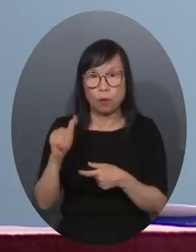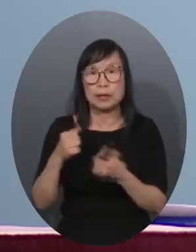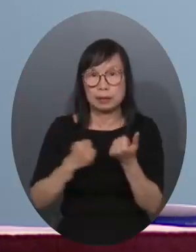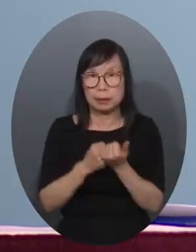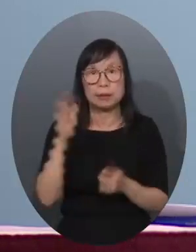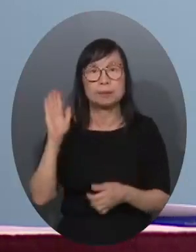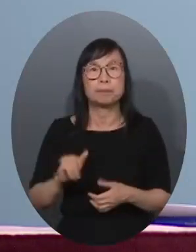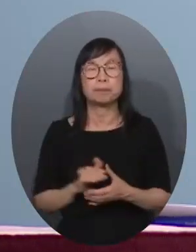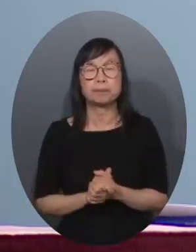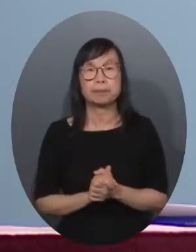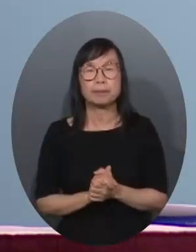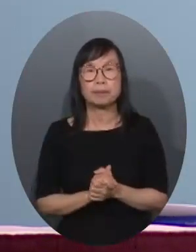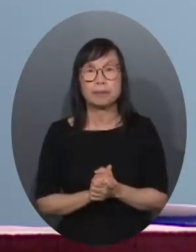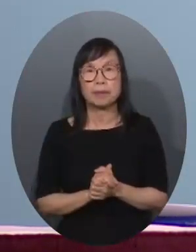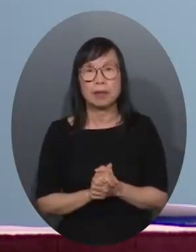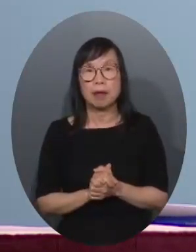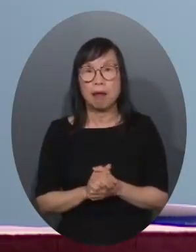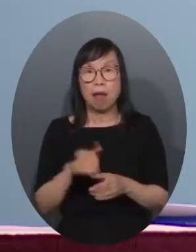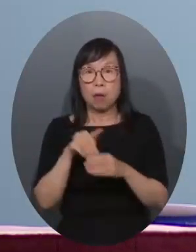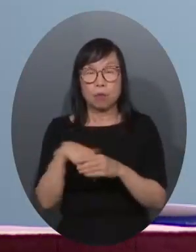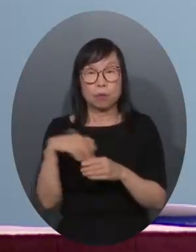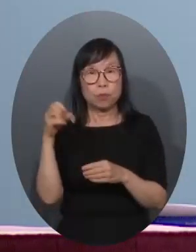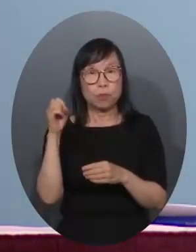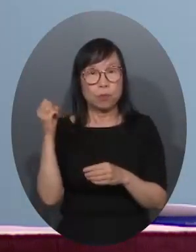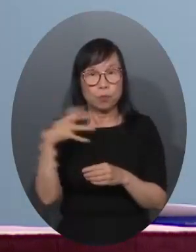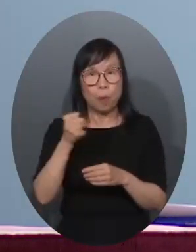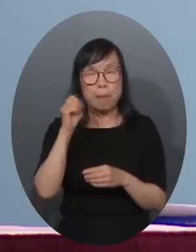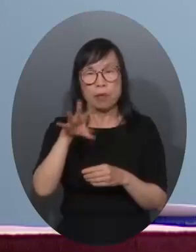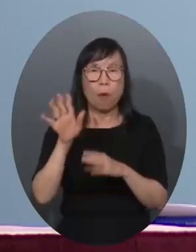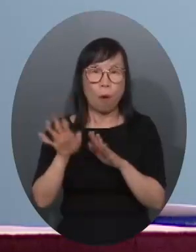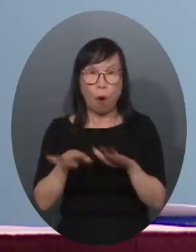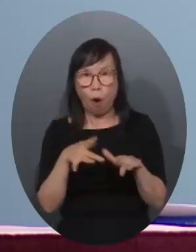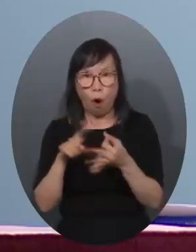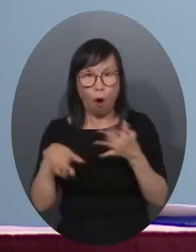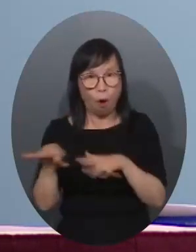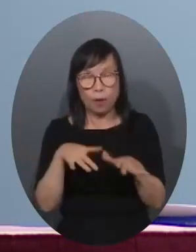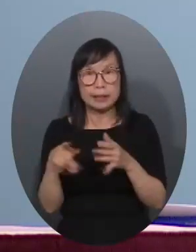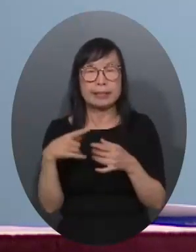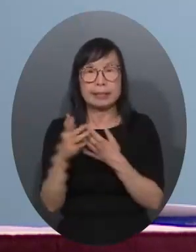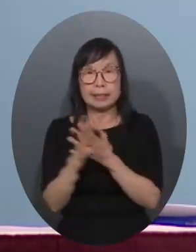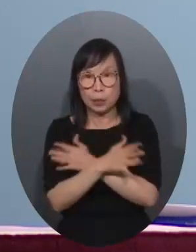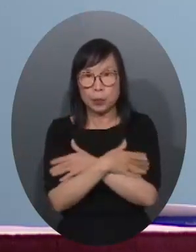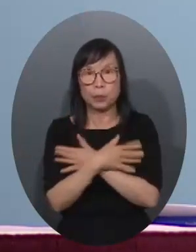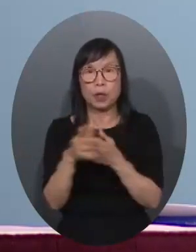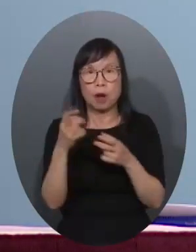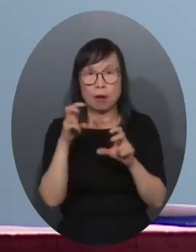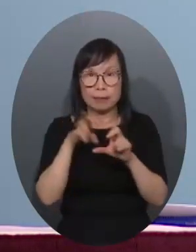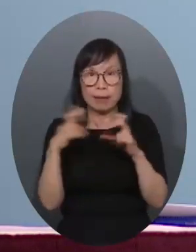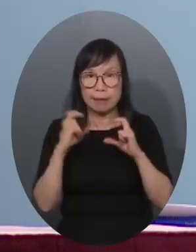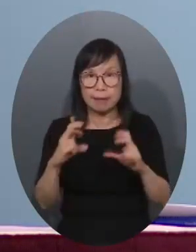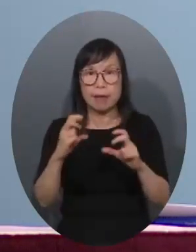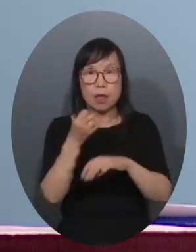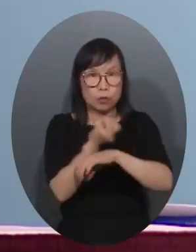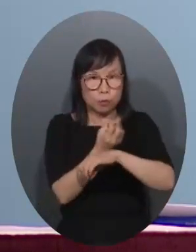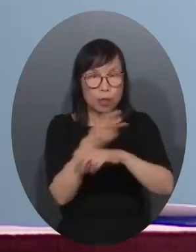持。咁至於股東你問到關於海之戀喺我哋港鐵西鐵站荃灣